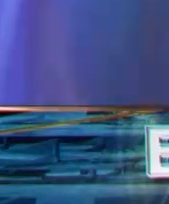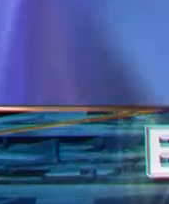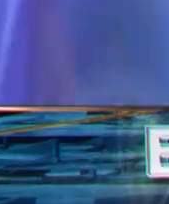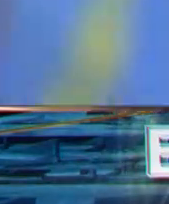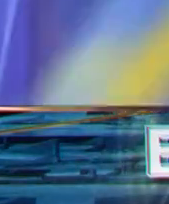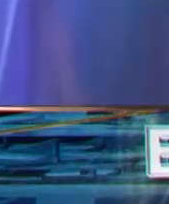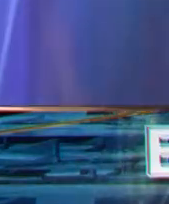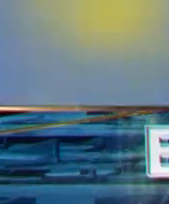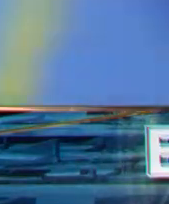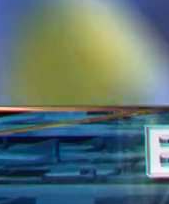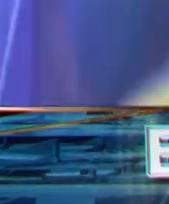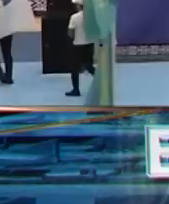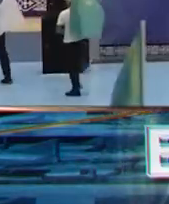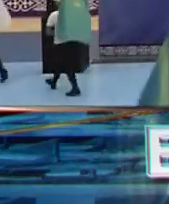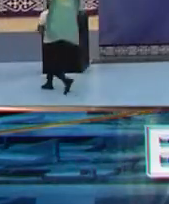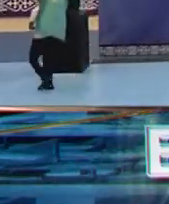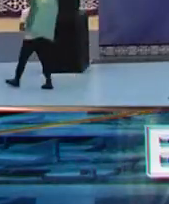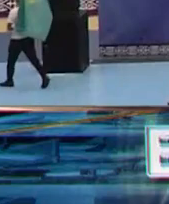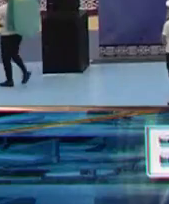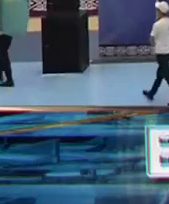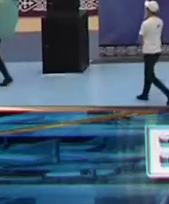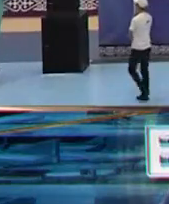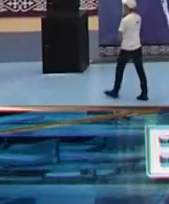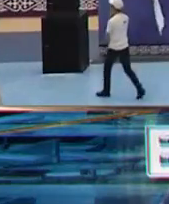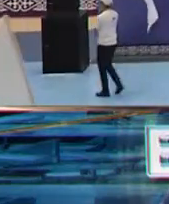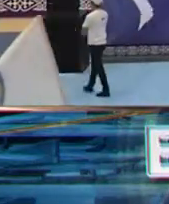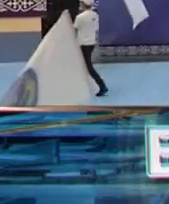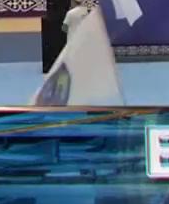жері Қарасай ауданында бастау алды.